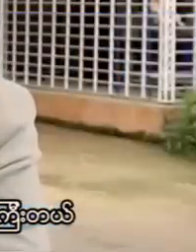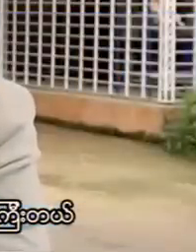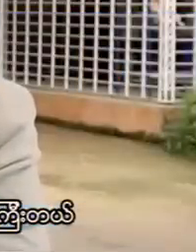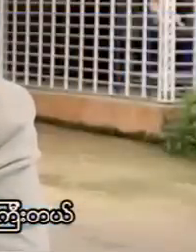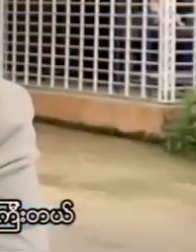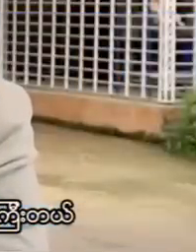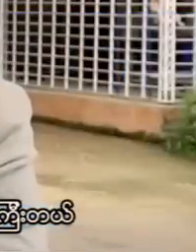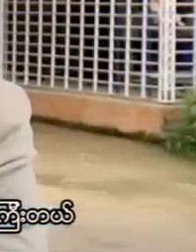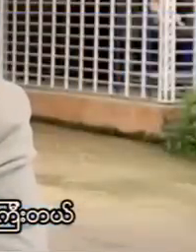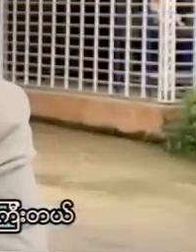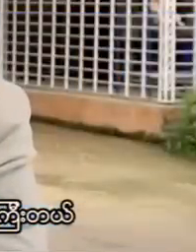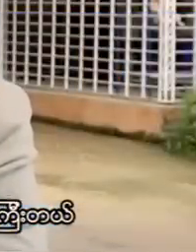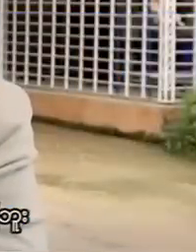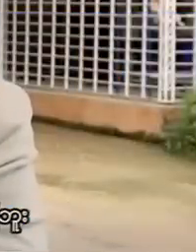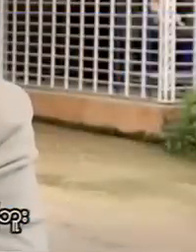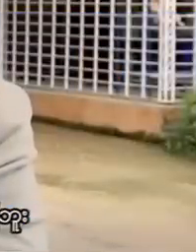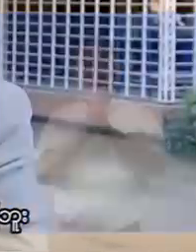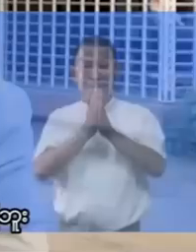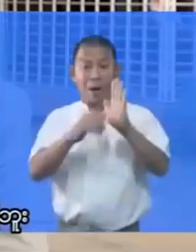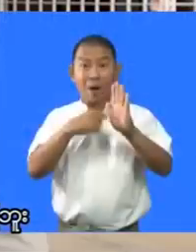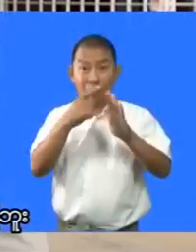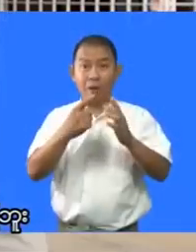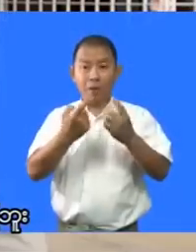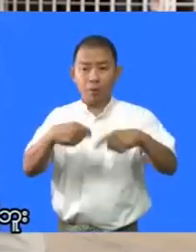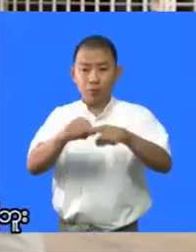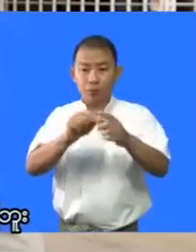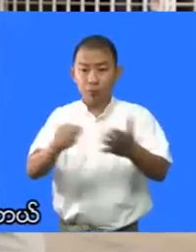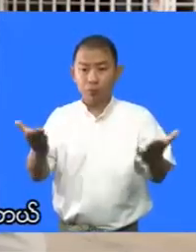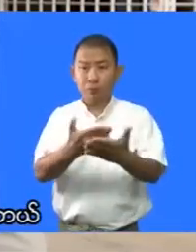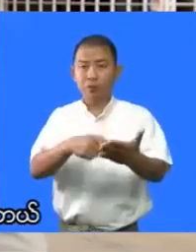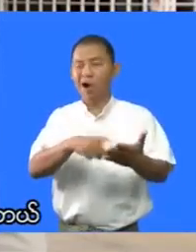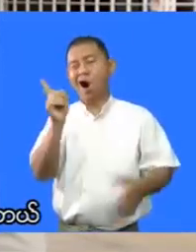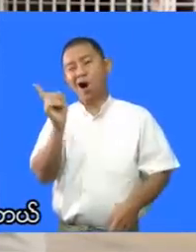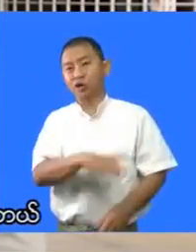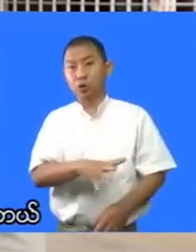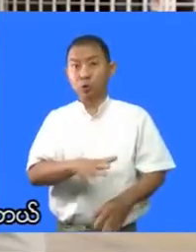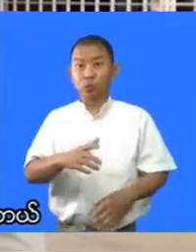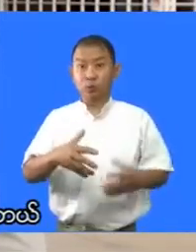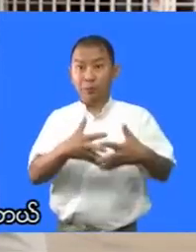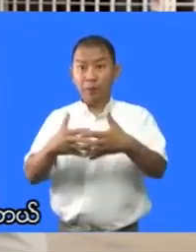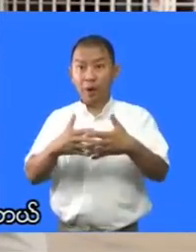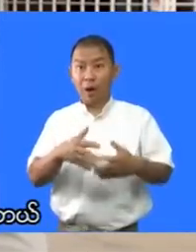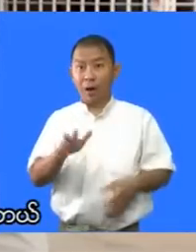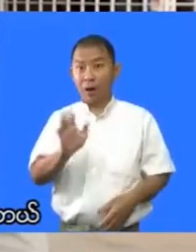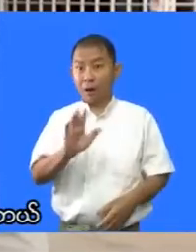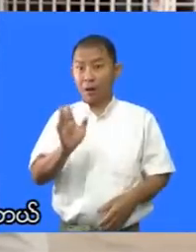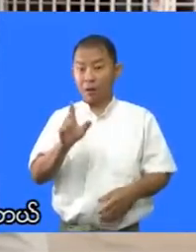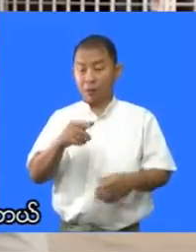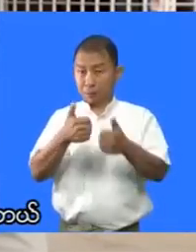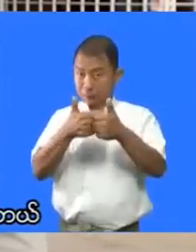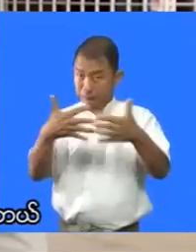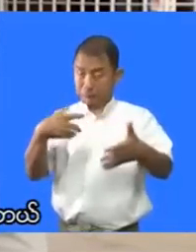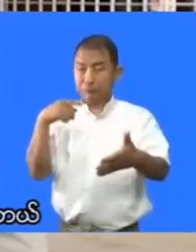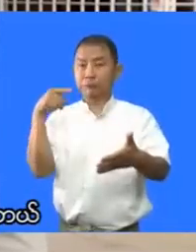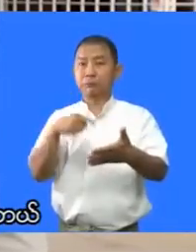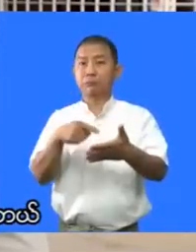ကြီးဘာလို့ဆို contract တွေကအရင်ရေးကြည့်တယ်မမပြီမှာဒီ contract အလုပ်ကိုတကယ်ယူမဆိုင်ကြဘူးဖြစ်ပြီးပဲဟောပဲဆိုတော့နေကြတာဟိုမှာတော့ contract